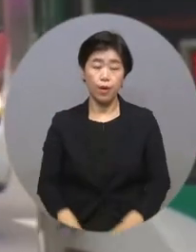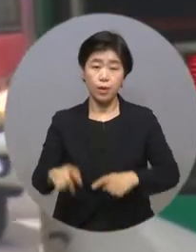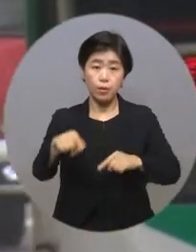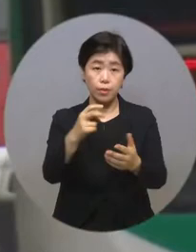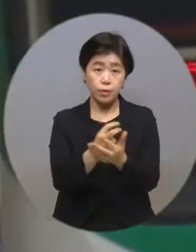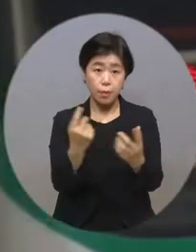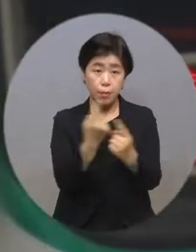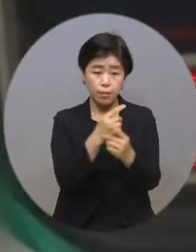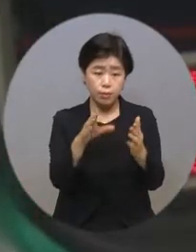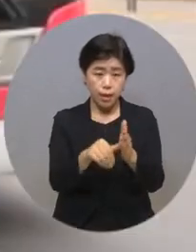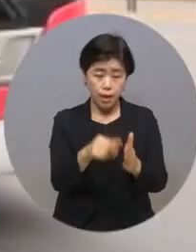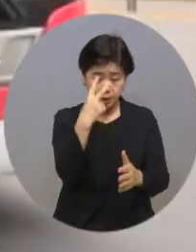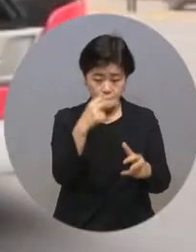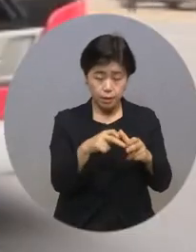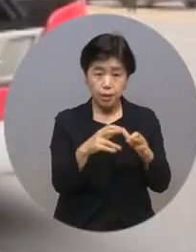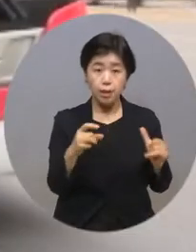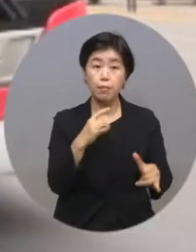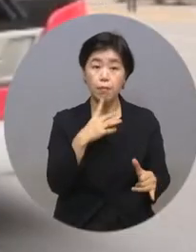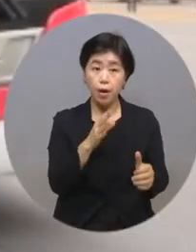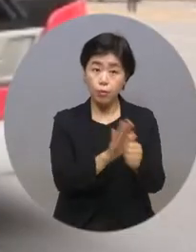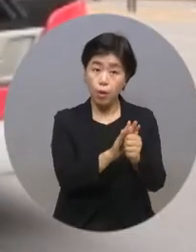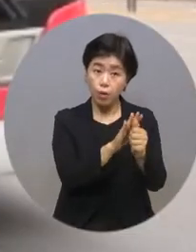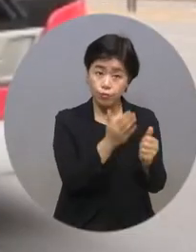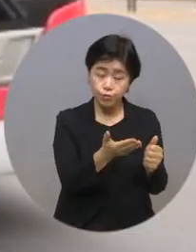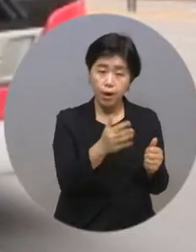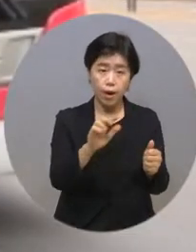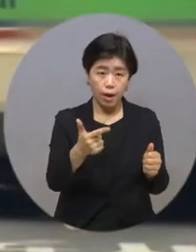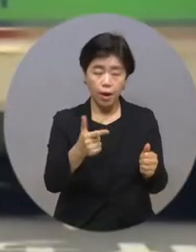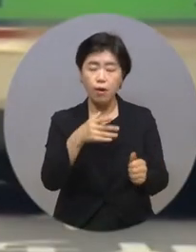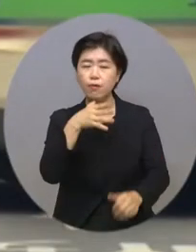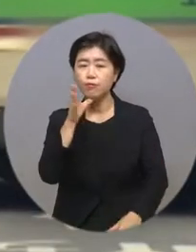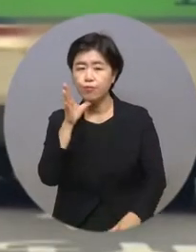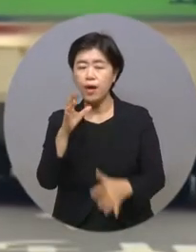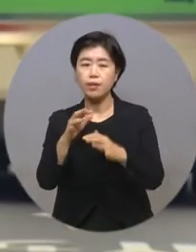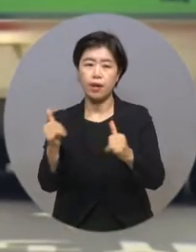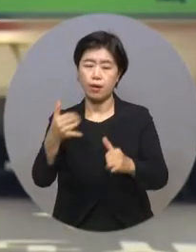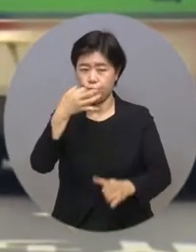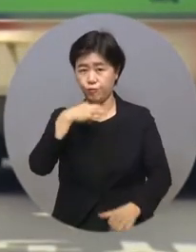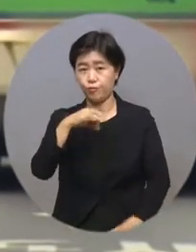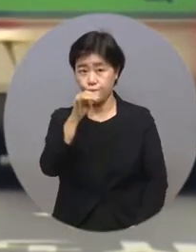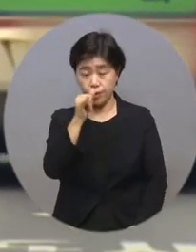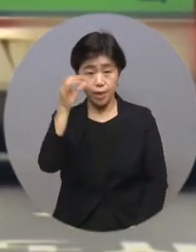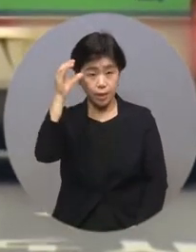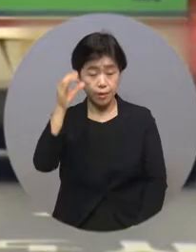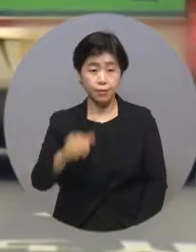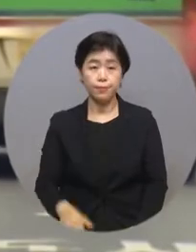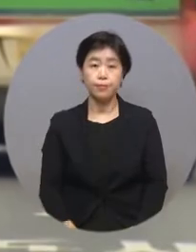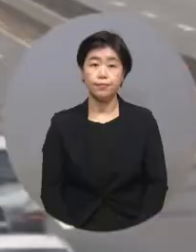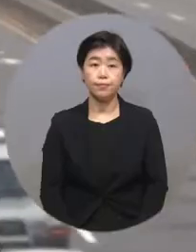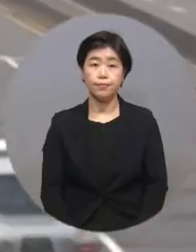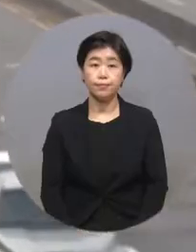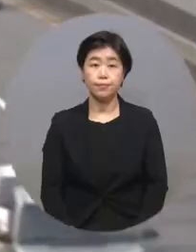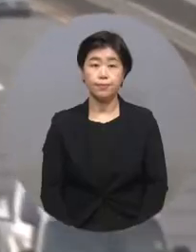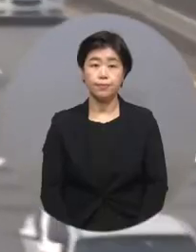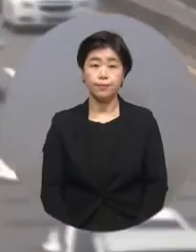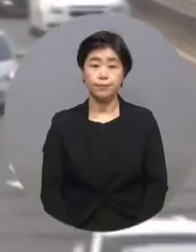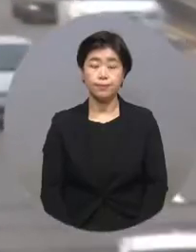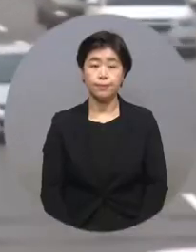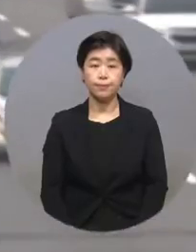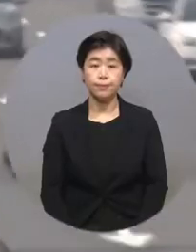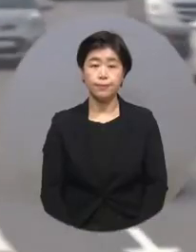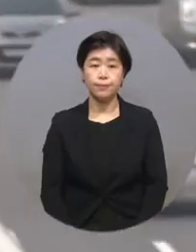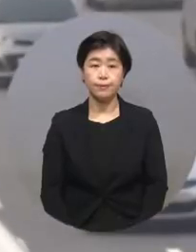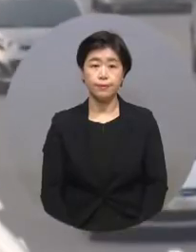단순한 시각장애인뿐만 아닌 고령 친화 도시를 위한 미래 대응 정책이 될 수 있을 것으로 기대했습니다. 복지TV